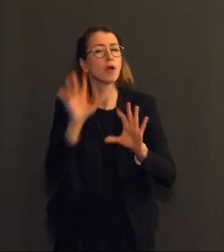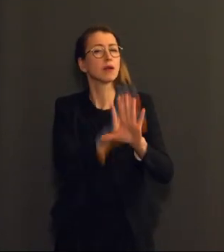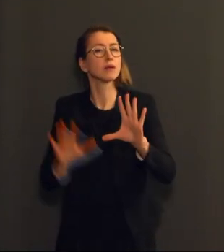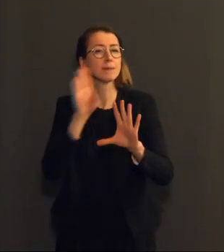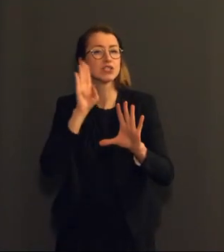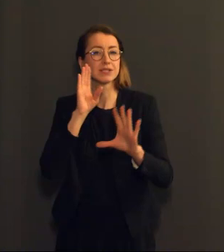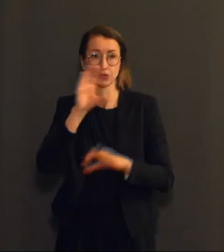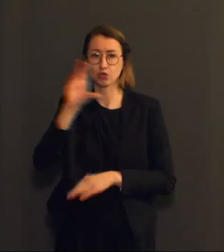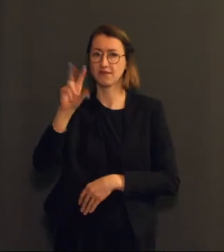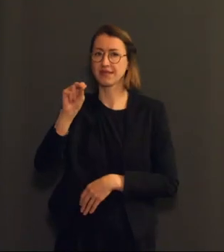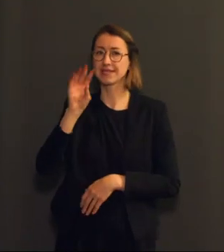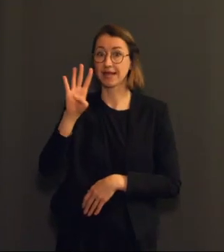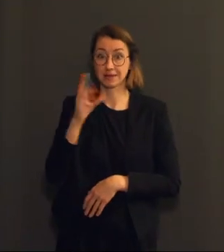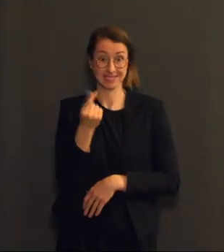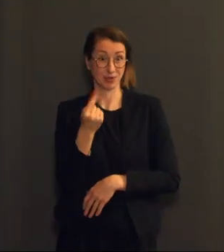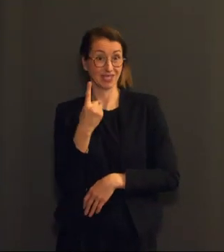adopté Cuvax.